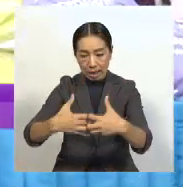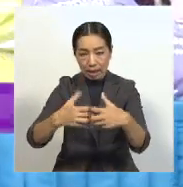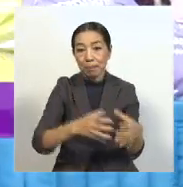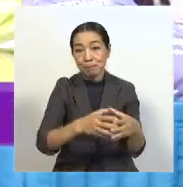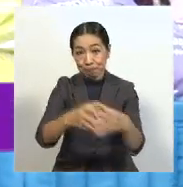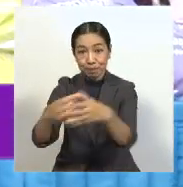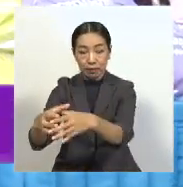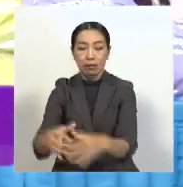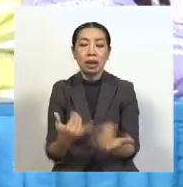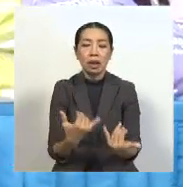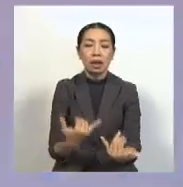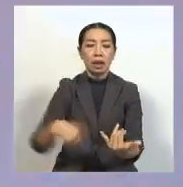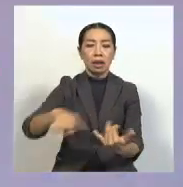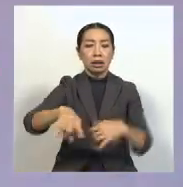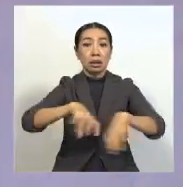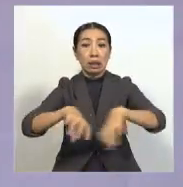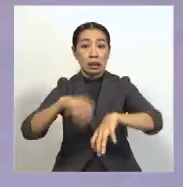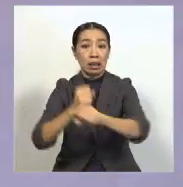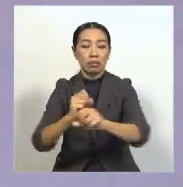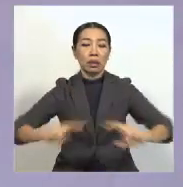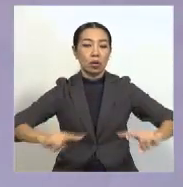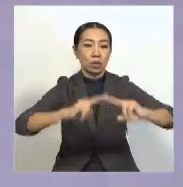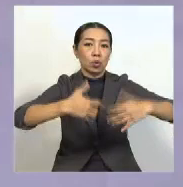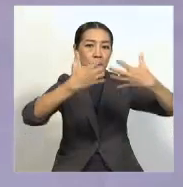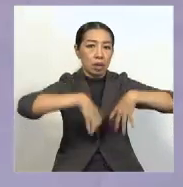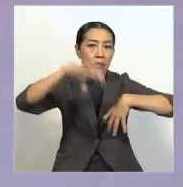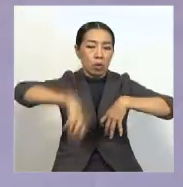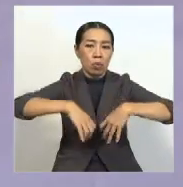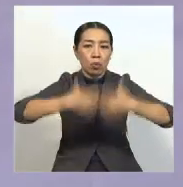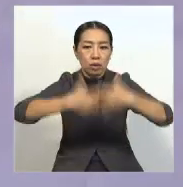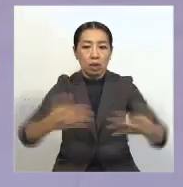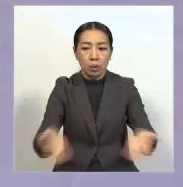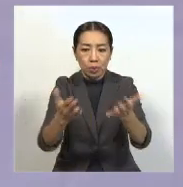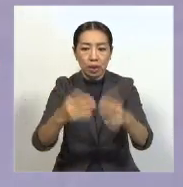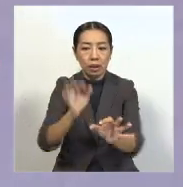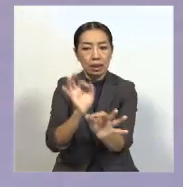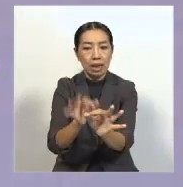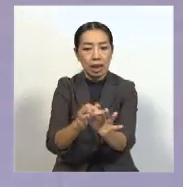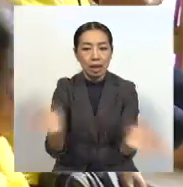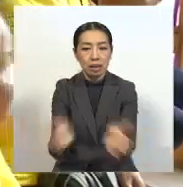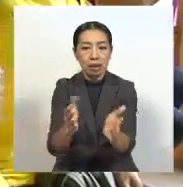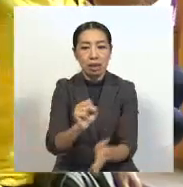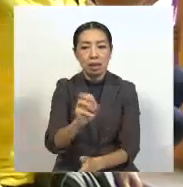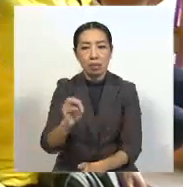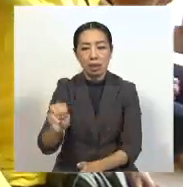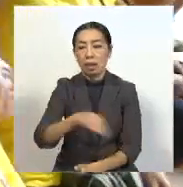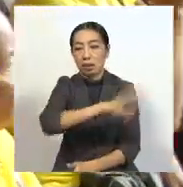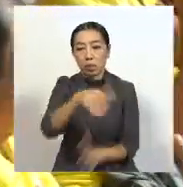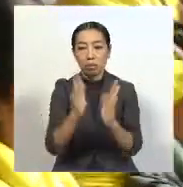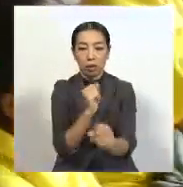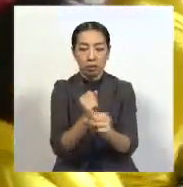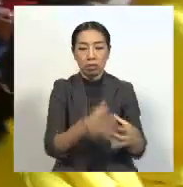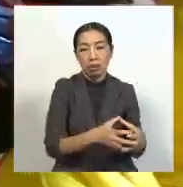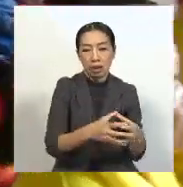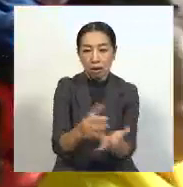โดยกิจกรรมครั้งนี้กระทรวงอุตสาหกรรมกรมส่งเสริมอุตสาหกรรมธนาคารพัฒนาวิสาหกิจขนาดกลางและขนาดย่อมได้นำเจ้าหน้าที่เข้ามา